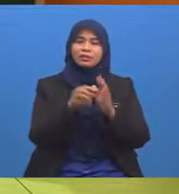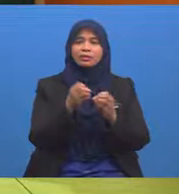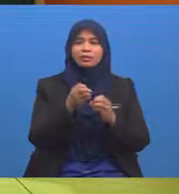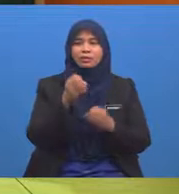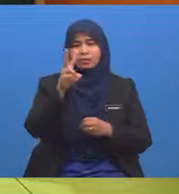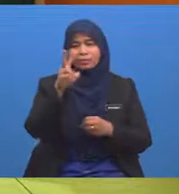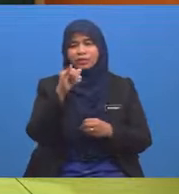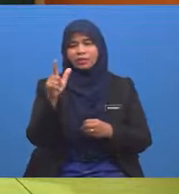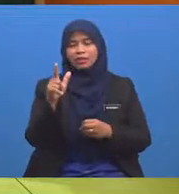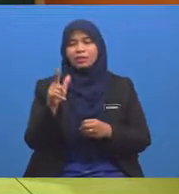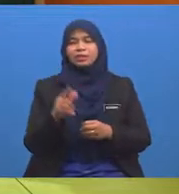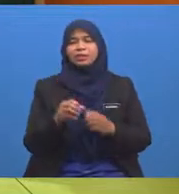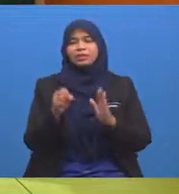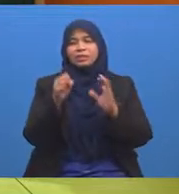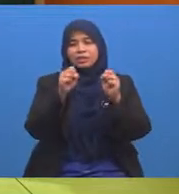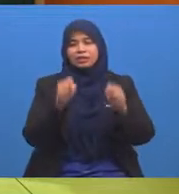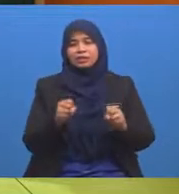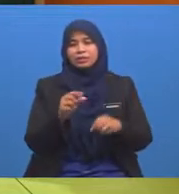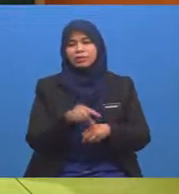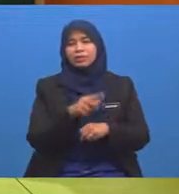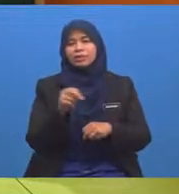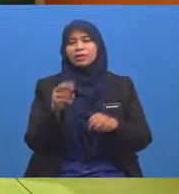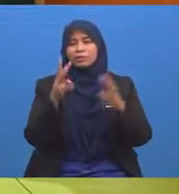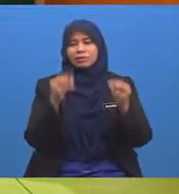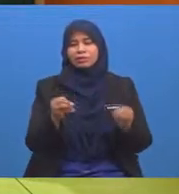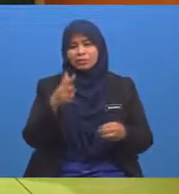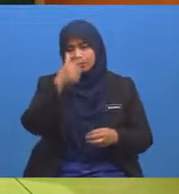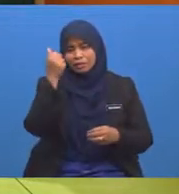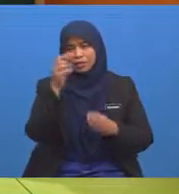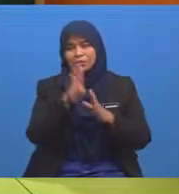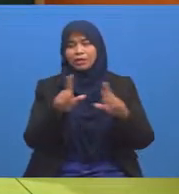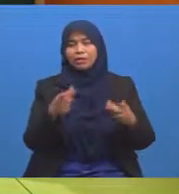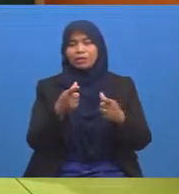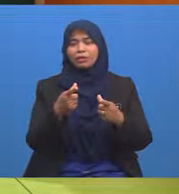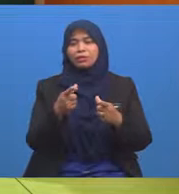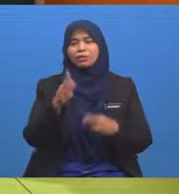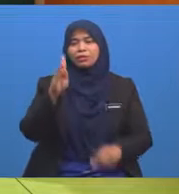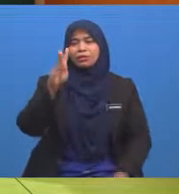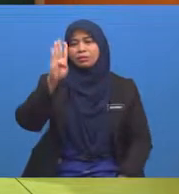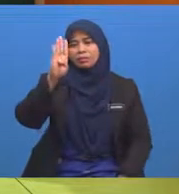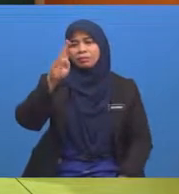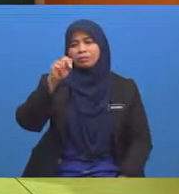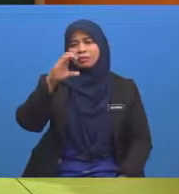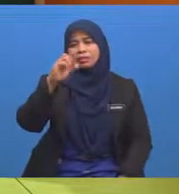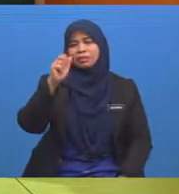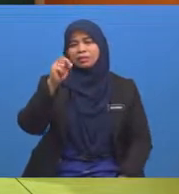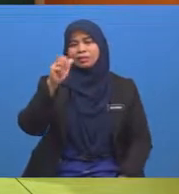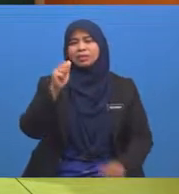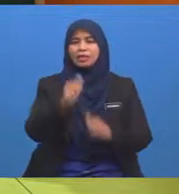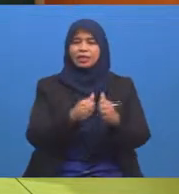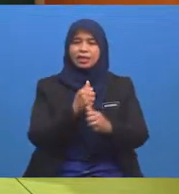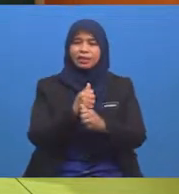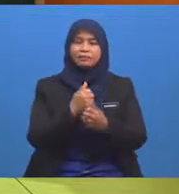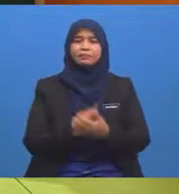gunaan manusia akan menyebabkan berlakunya bencana alam. Contohnya, bagi memenuhi keperluan sosial